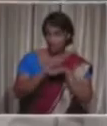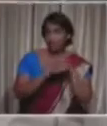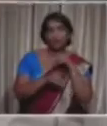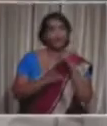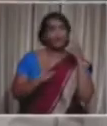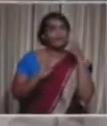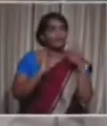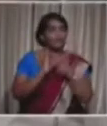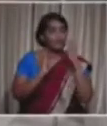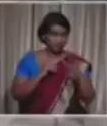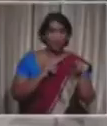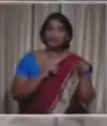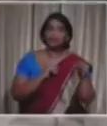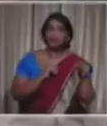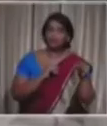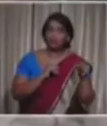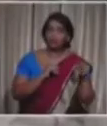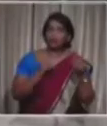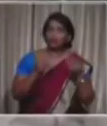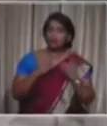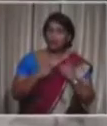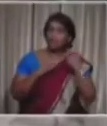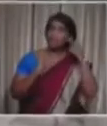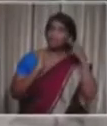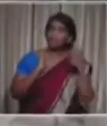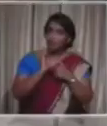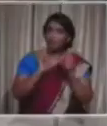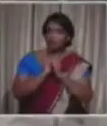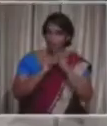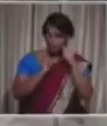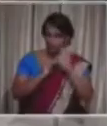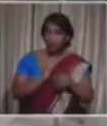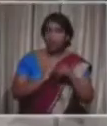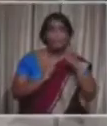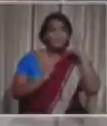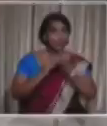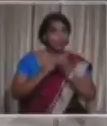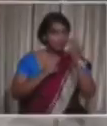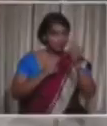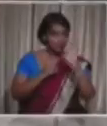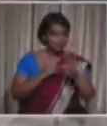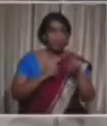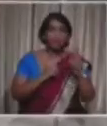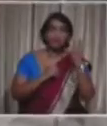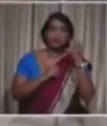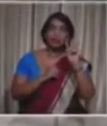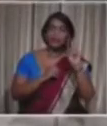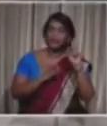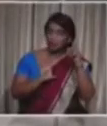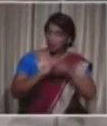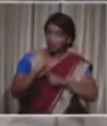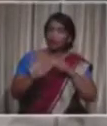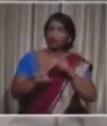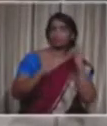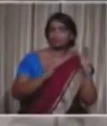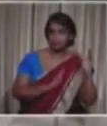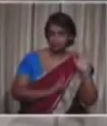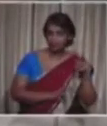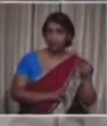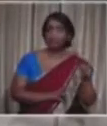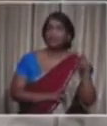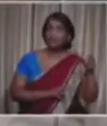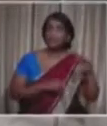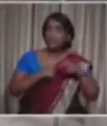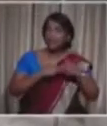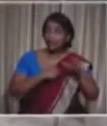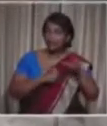දැන් විභාග පැවැත්වීම ගැන ගත්තොත් අපි විභාග පවත්වලා ප්‍රතිපාල දීම සඳහා 2020 වර්ෂයේ ඉඳලම යම් ප්‍රමාදයක් ඇති වුණා. මොකද ඒකට